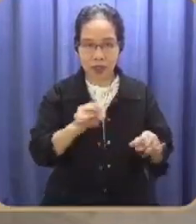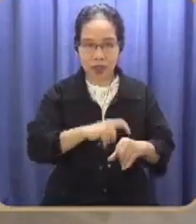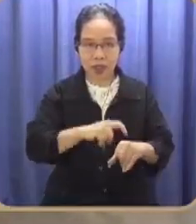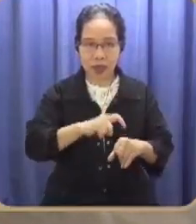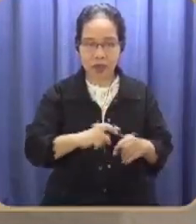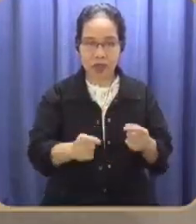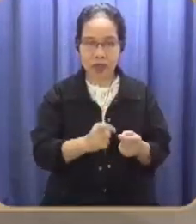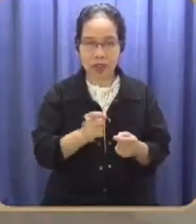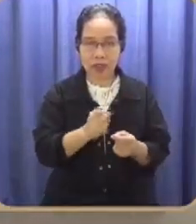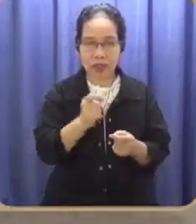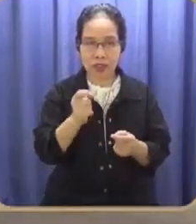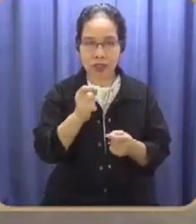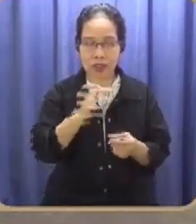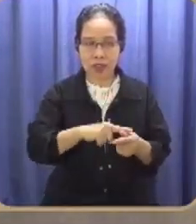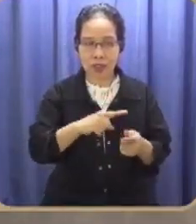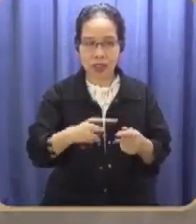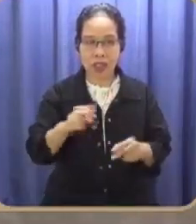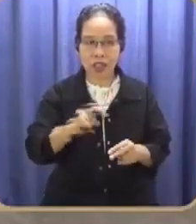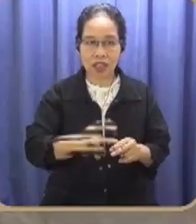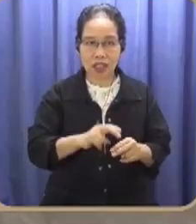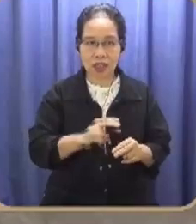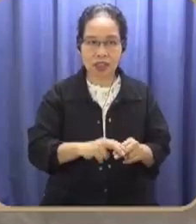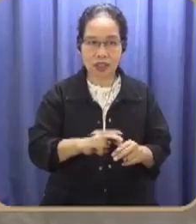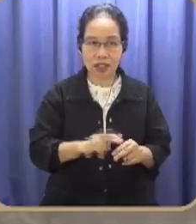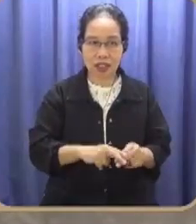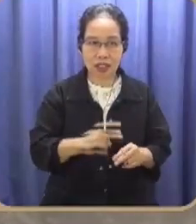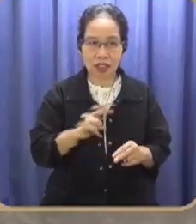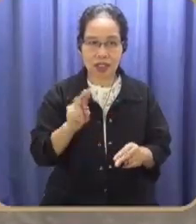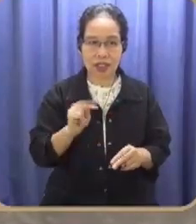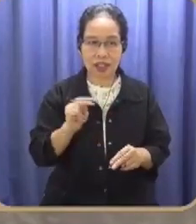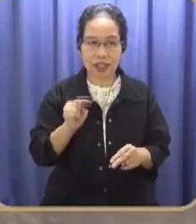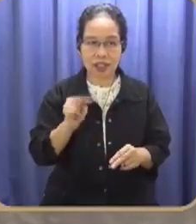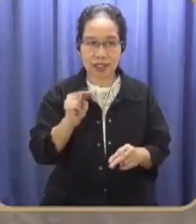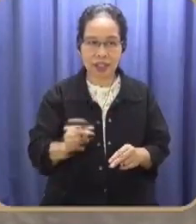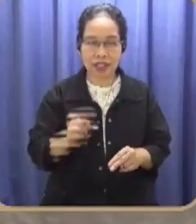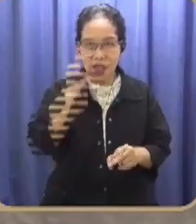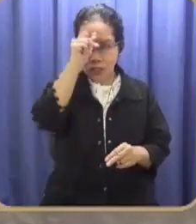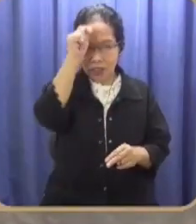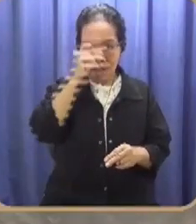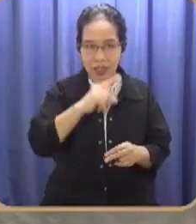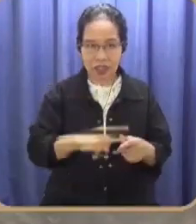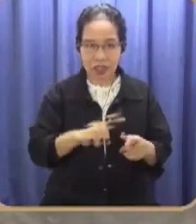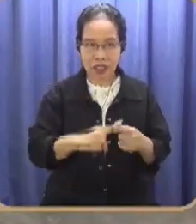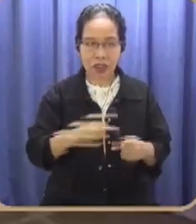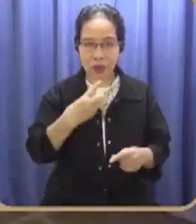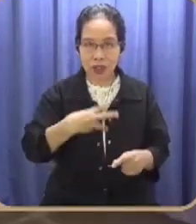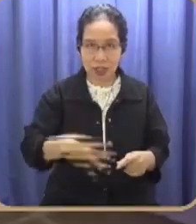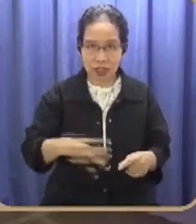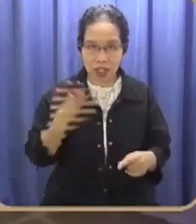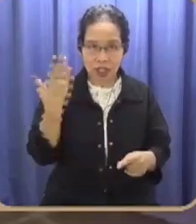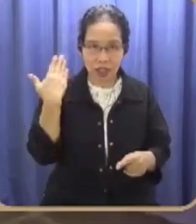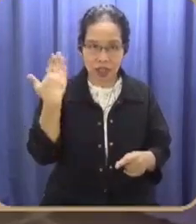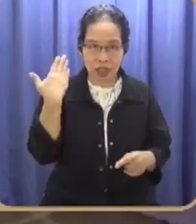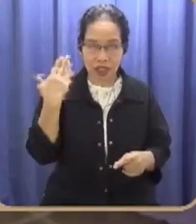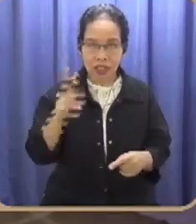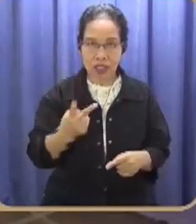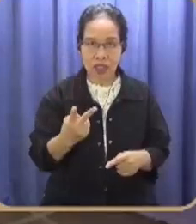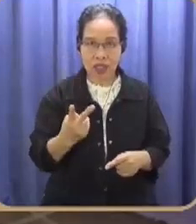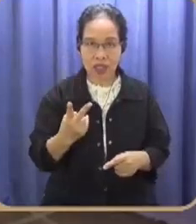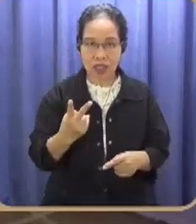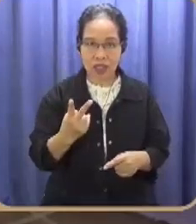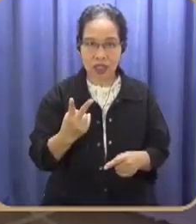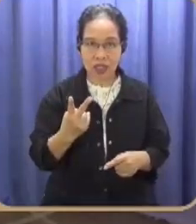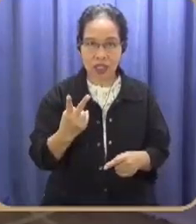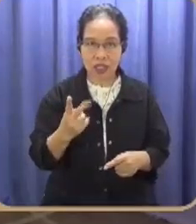siya, makakadagdag po sa kanilang mga pangangailangan, Kuya. At ang hinihiling niya po nung una, Kuya, second hand lang po na electric